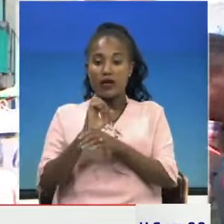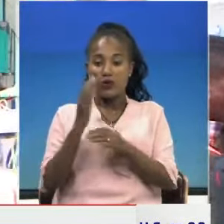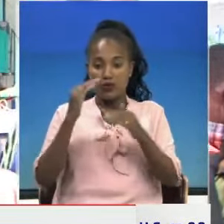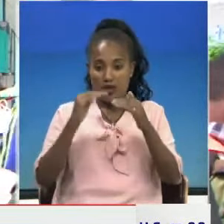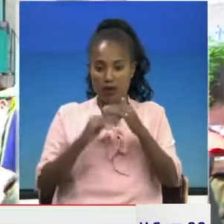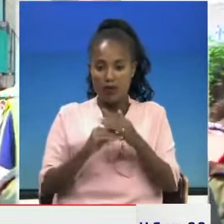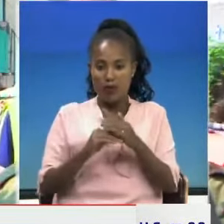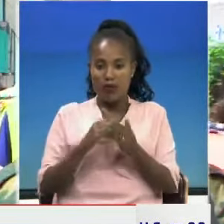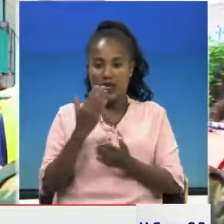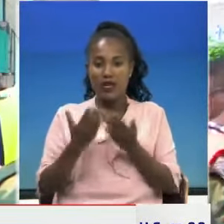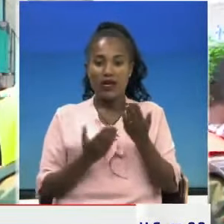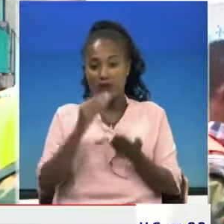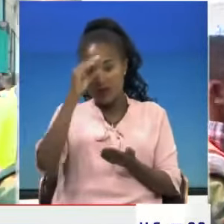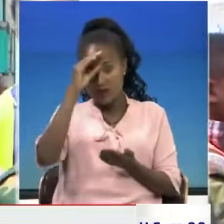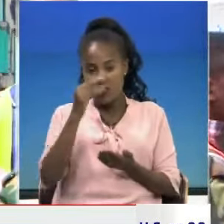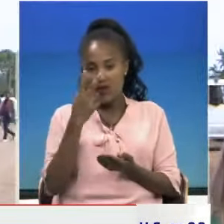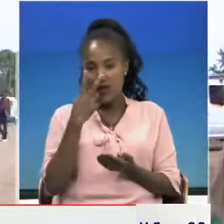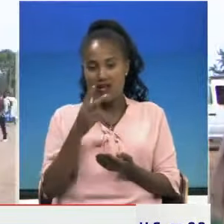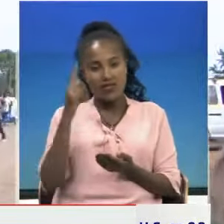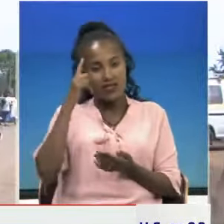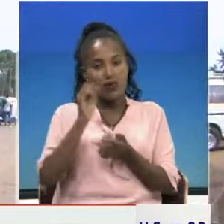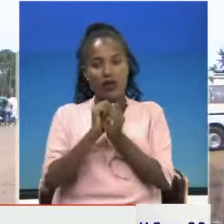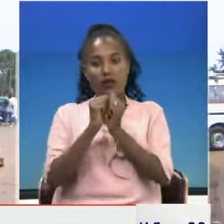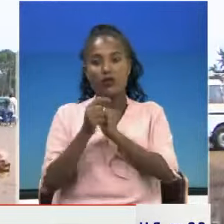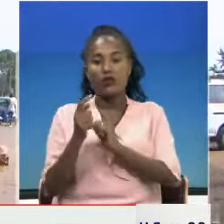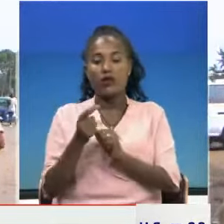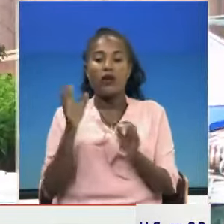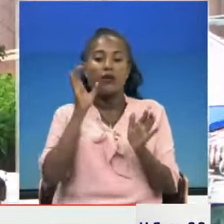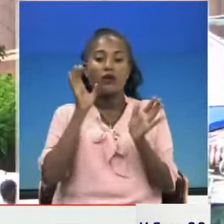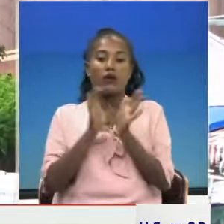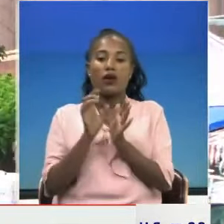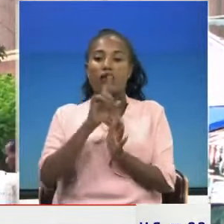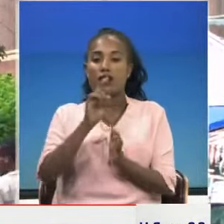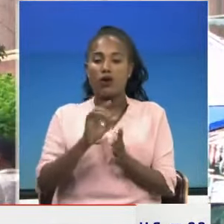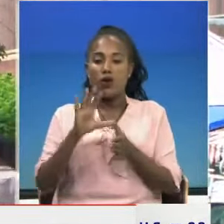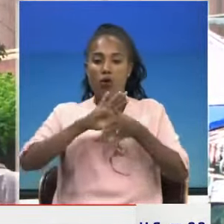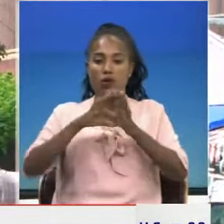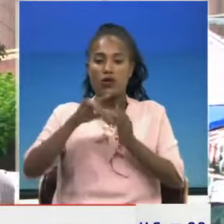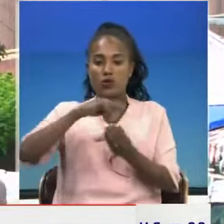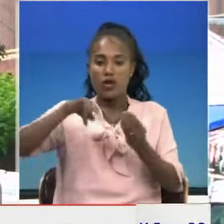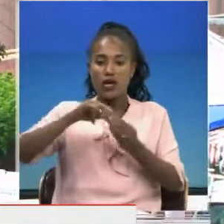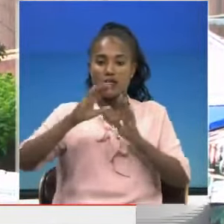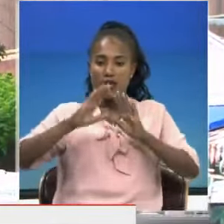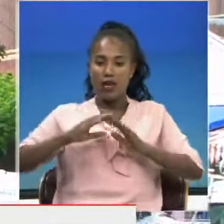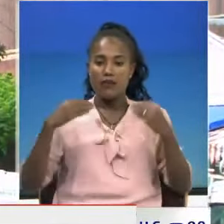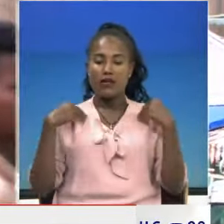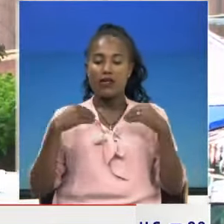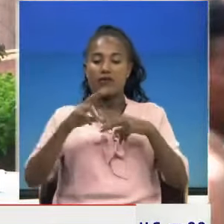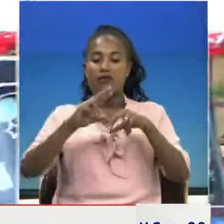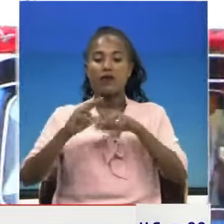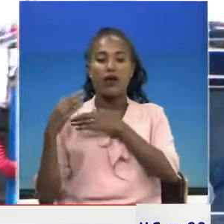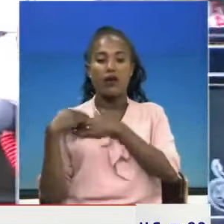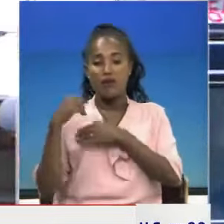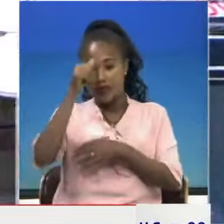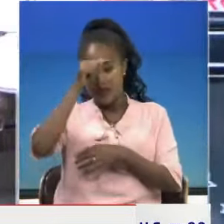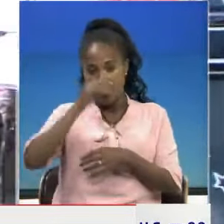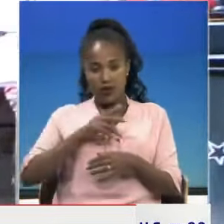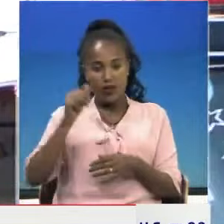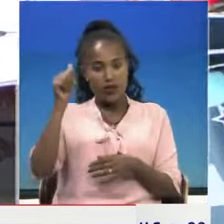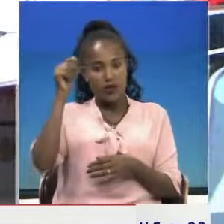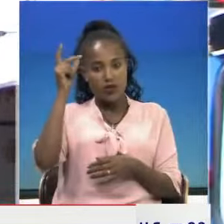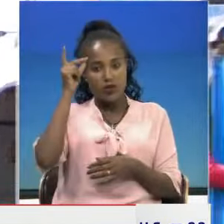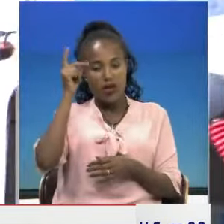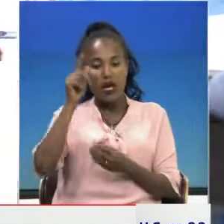ሰው እናያለን። ወዘልውጥ ከሆነ መታወቂያ እንጠይቃለን። የጎንደር ዙሪያ ወረዳ ሰላምና ደህንነት ጽህፈት ቤት ኃላፊ አቶ